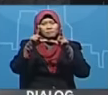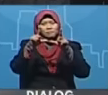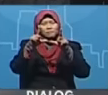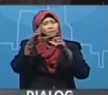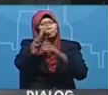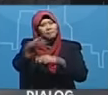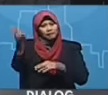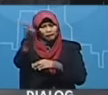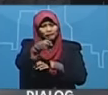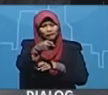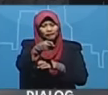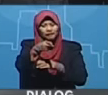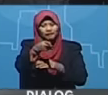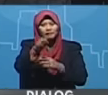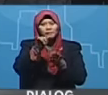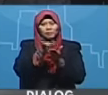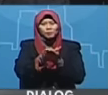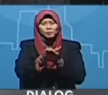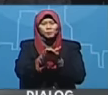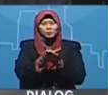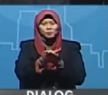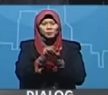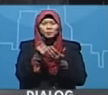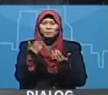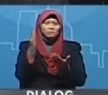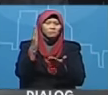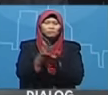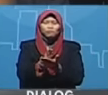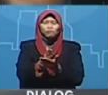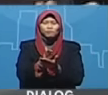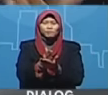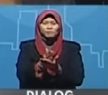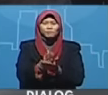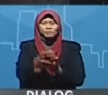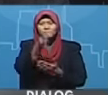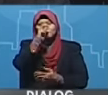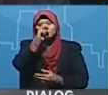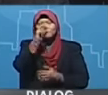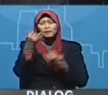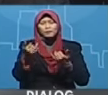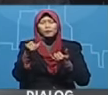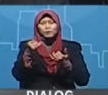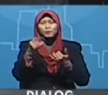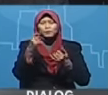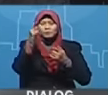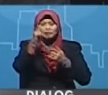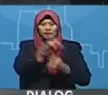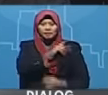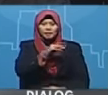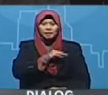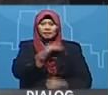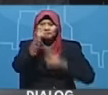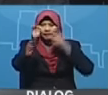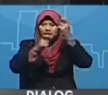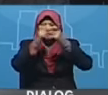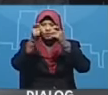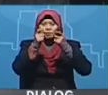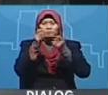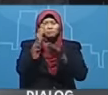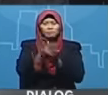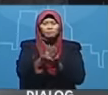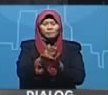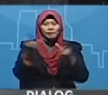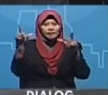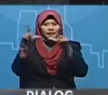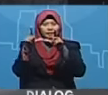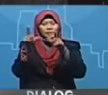tindakan yang paling serta-merta kita buat. Tegas pesuruhnya pelancongan telah membatalkan lisen. Uh-huh. Tapi dalam masa yang sama tindakan